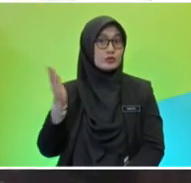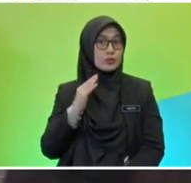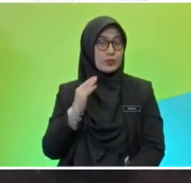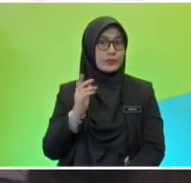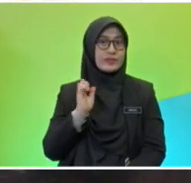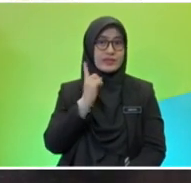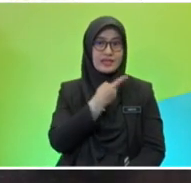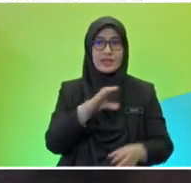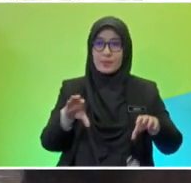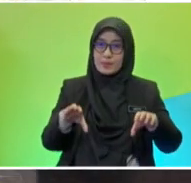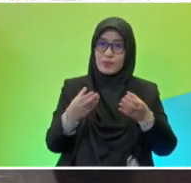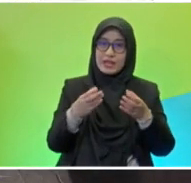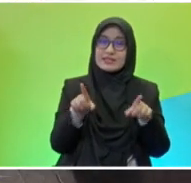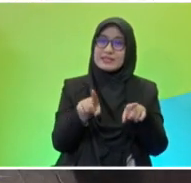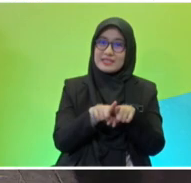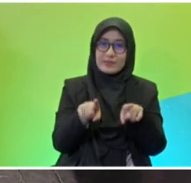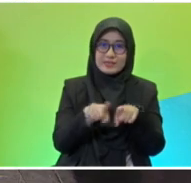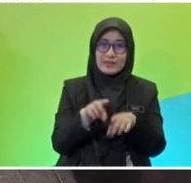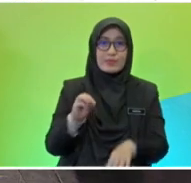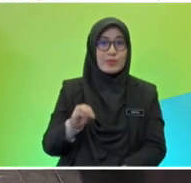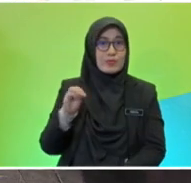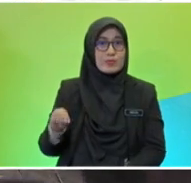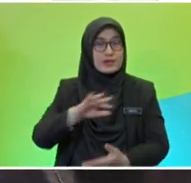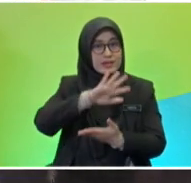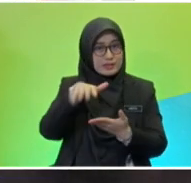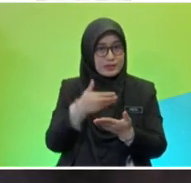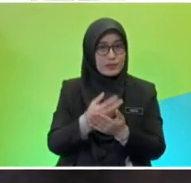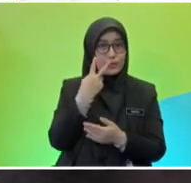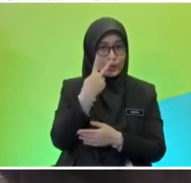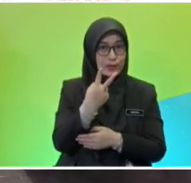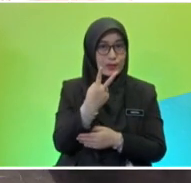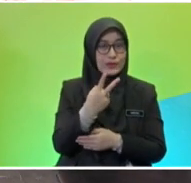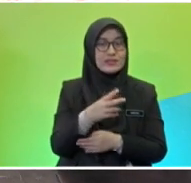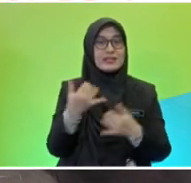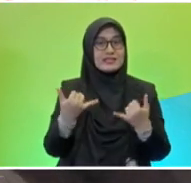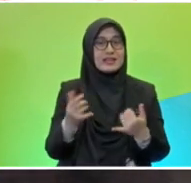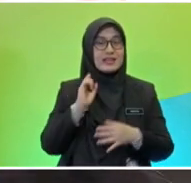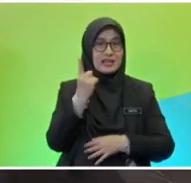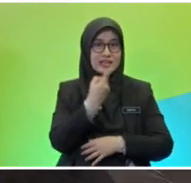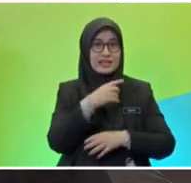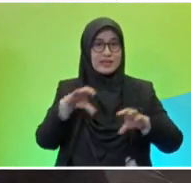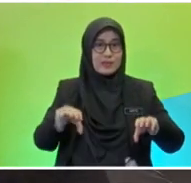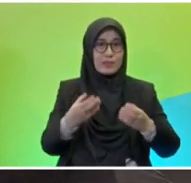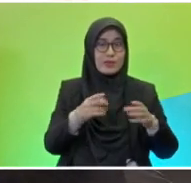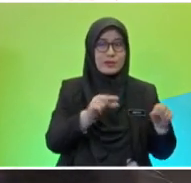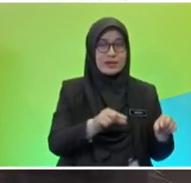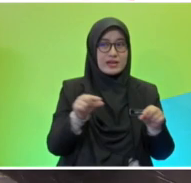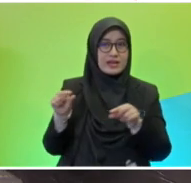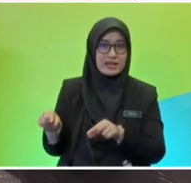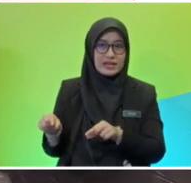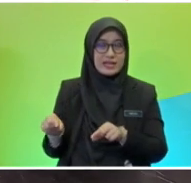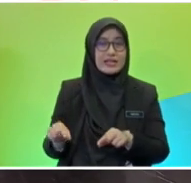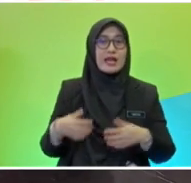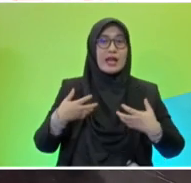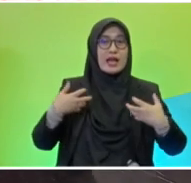pergerakan harimau tadi? Murid-murid di sebelah sana dah nampak? Okey, jom kita buat gerakan harimau. Okey. Saya tak sini dulu cikgu. Harimau.